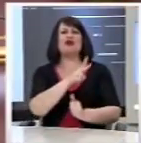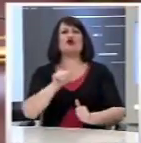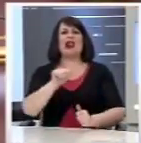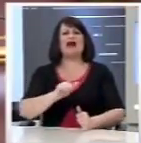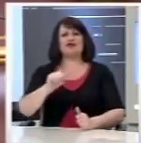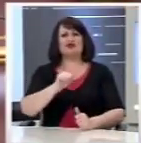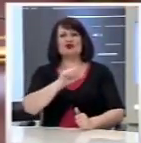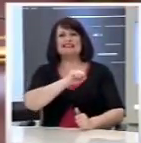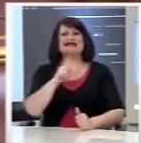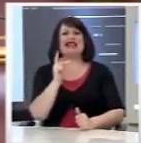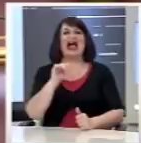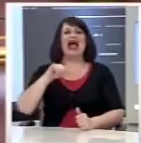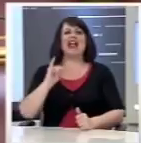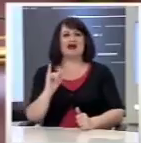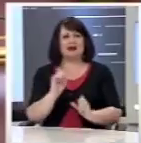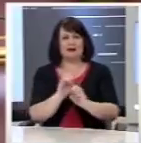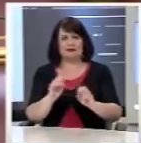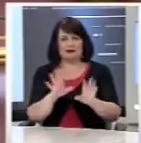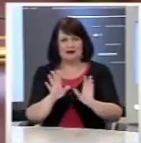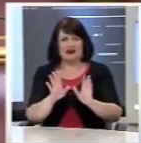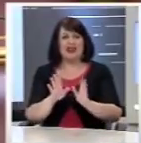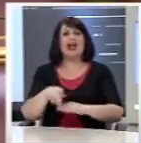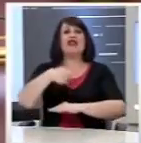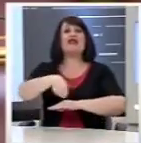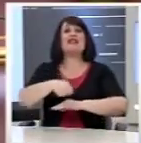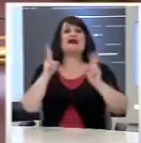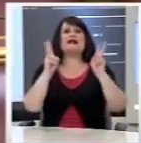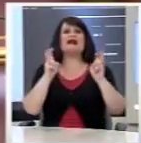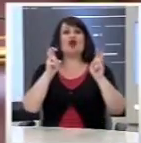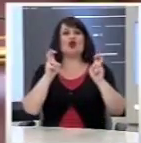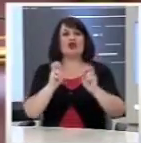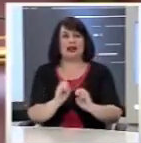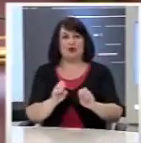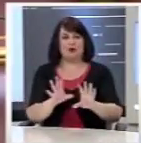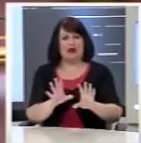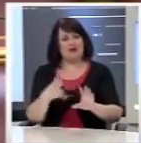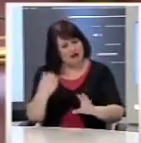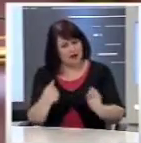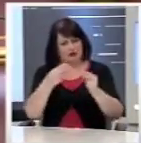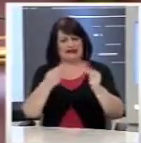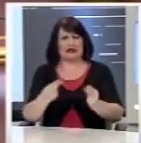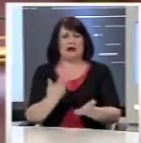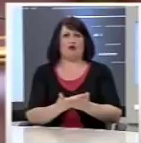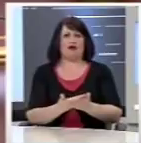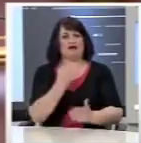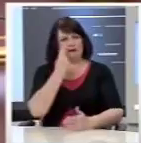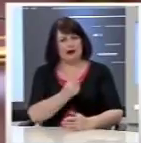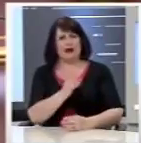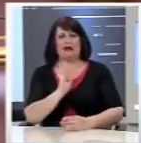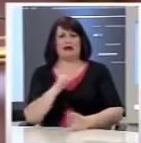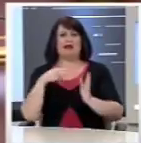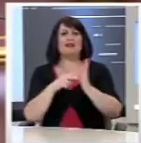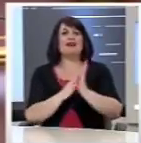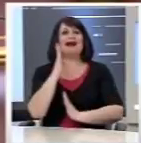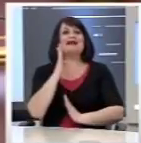στο Sky, έχουν παιχθεί στην εκπομπή δίκη του κυρίου Θωμαίδη. Και μια άλλη λεπτομέρεια, είναι από το